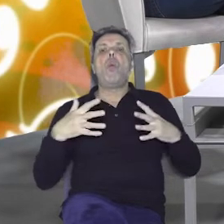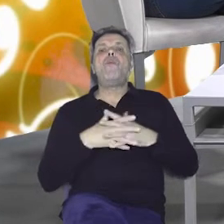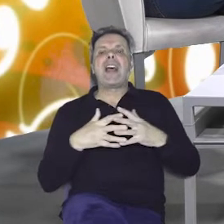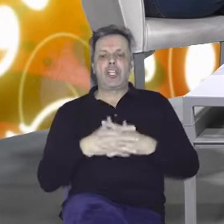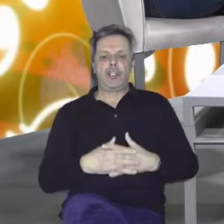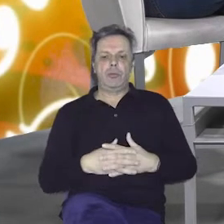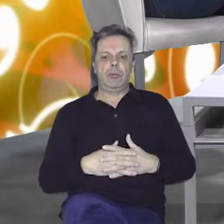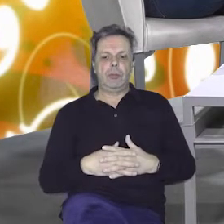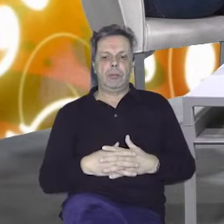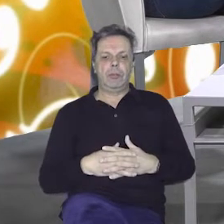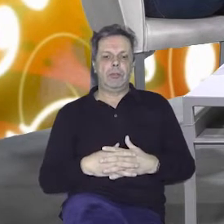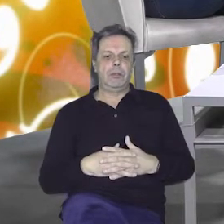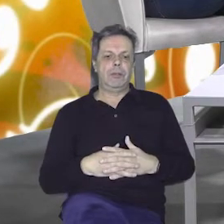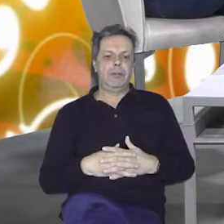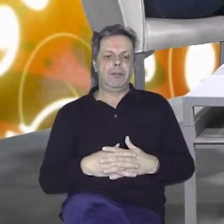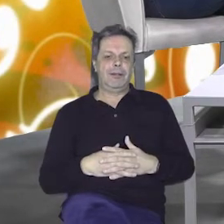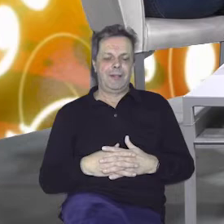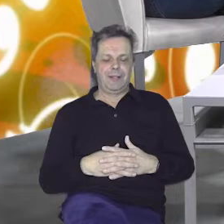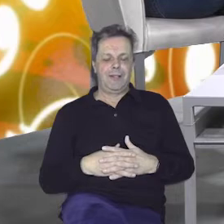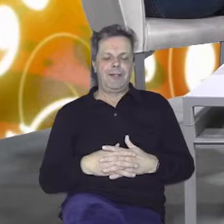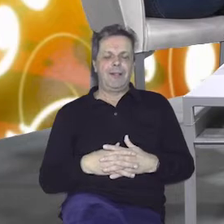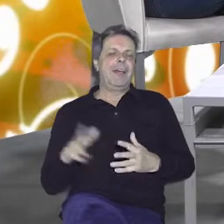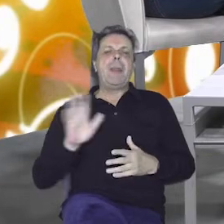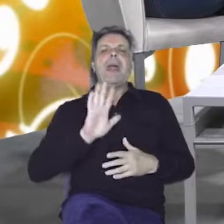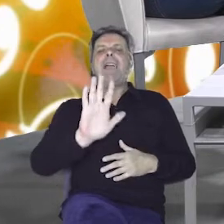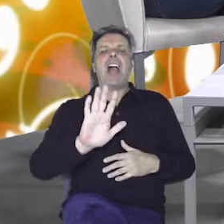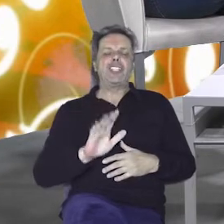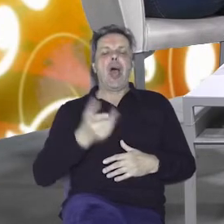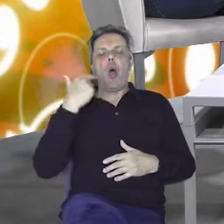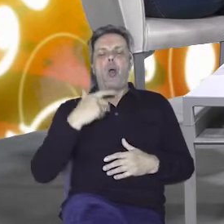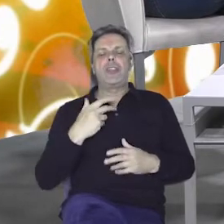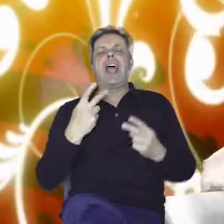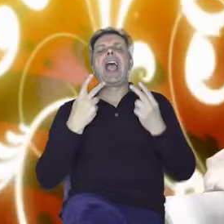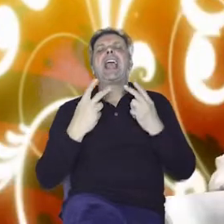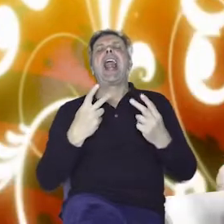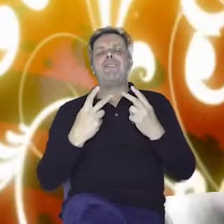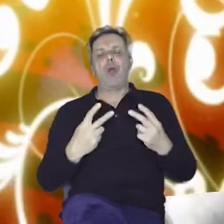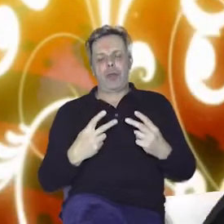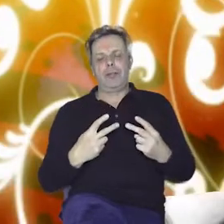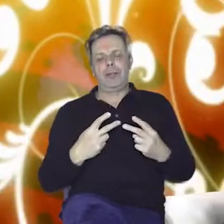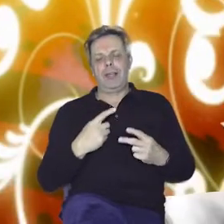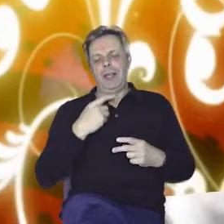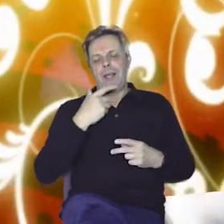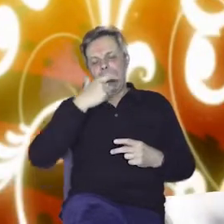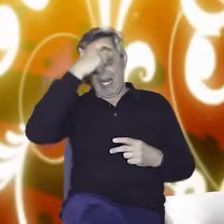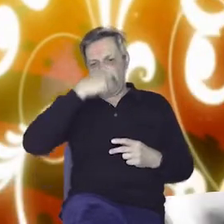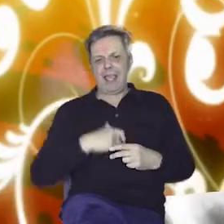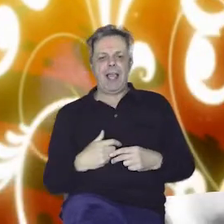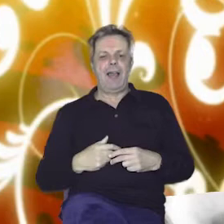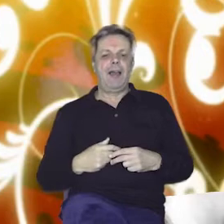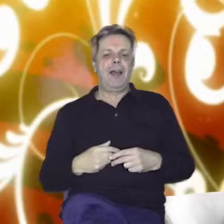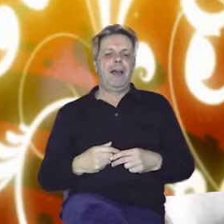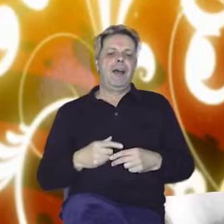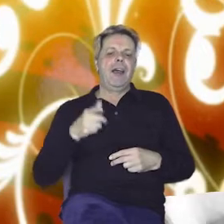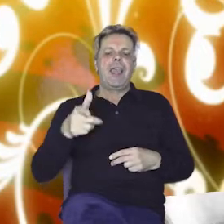vaša, od Damira. Dragi gledatelji, oprostite mi, toliko vidim profesora Đorđevića